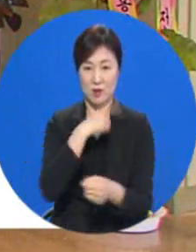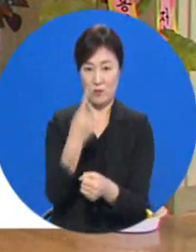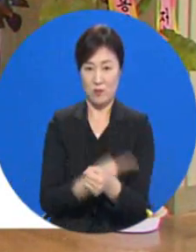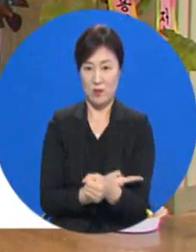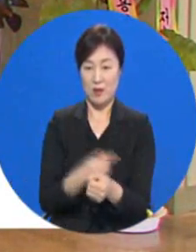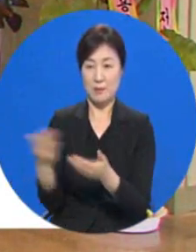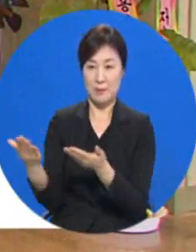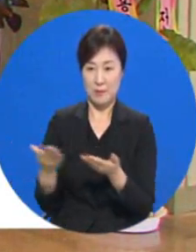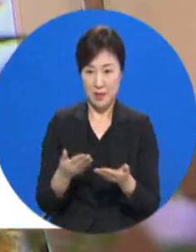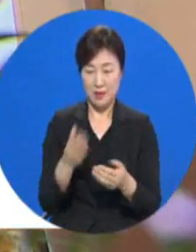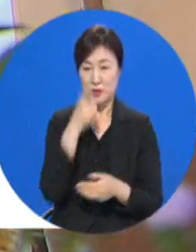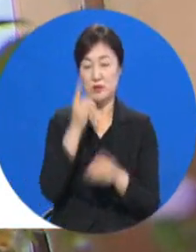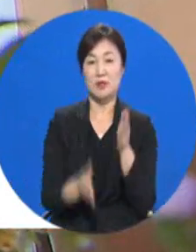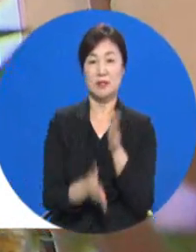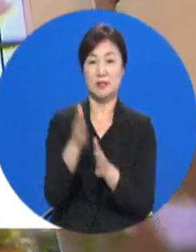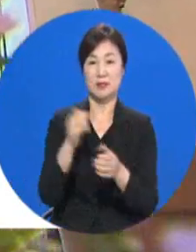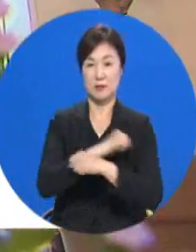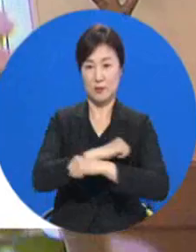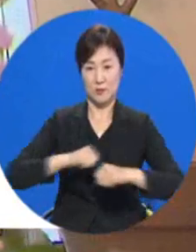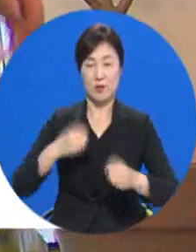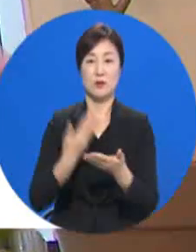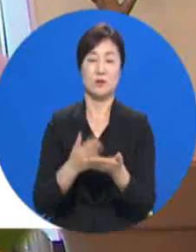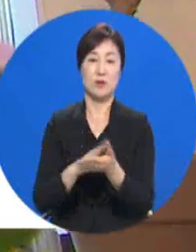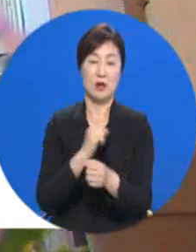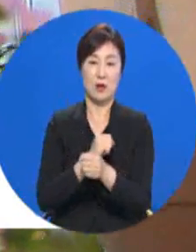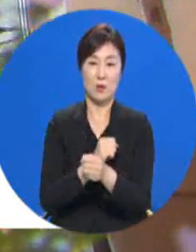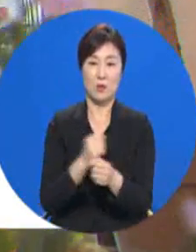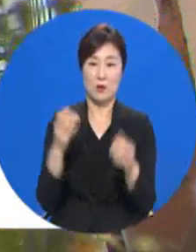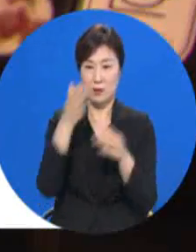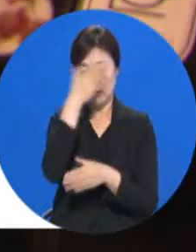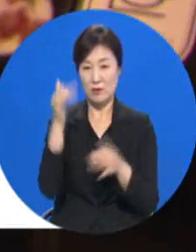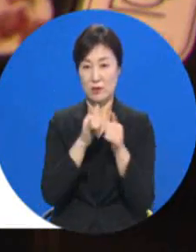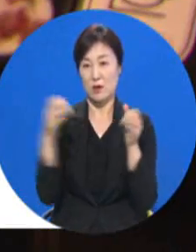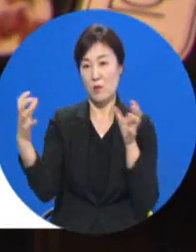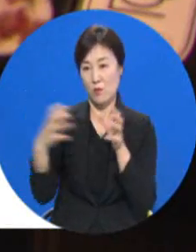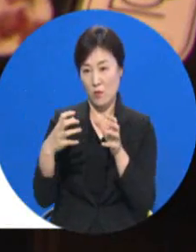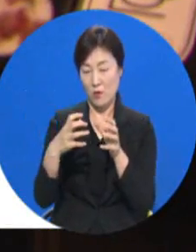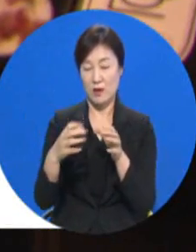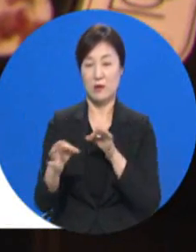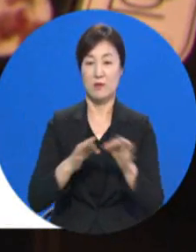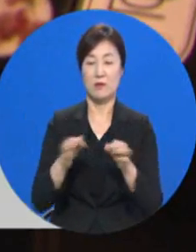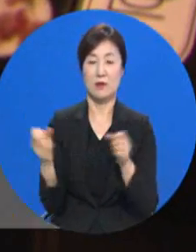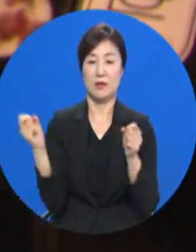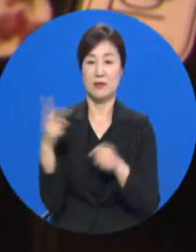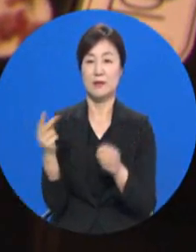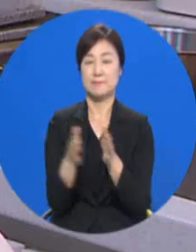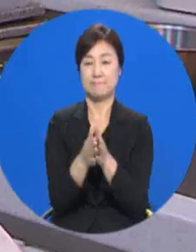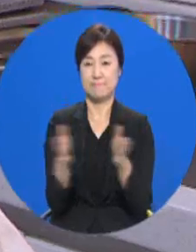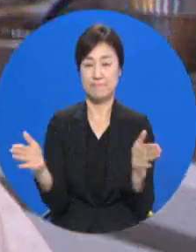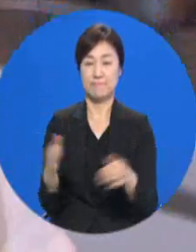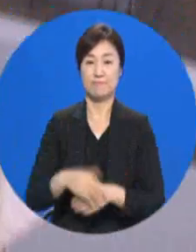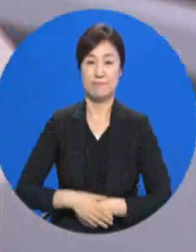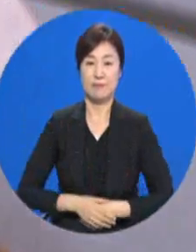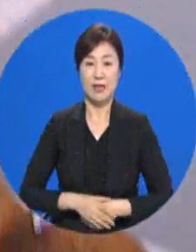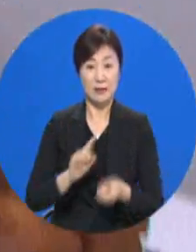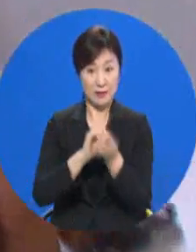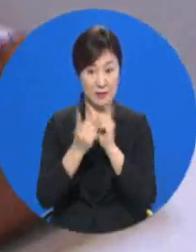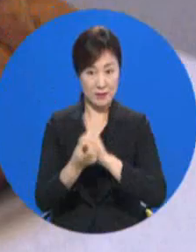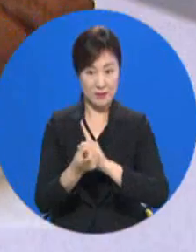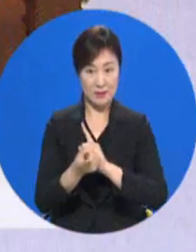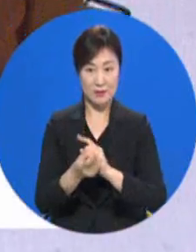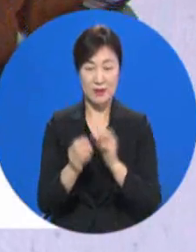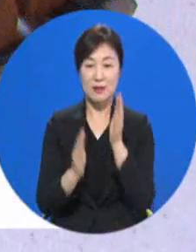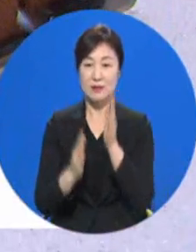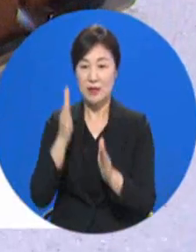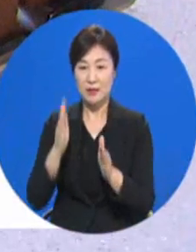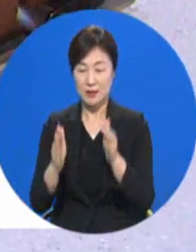순천시는 공간을 확장하고 청년 창업가들을 재모집해 청년몰을 다시 선보였습니다. 대신 이번엔